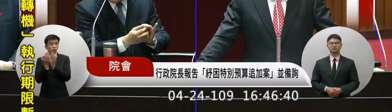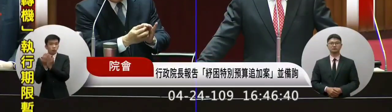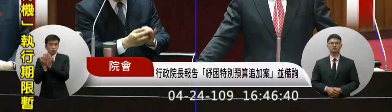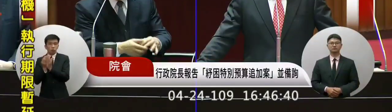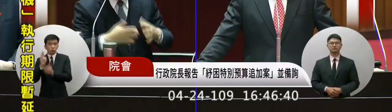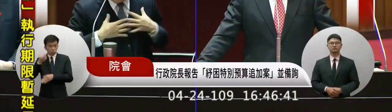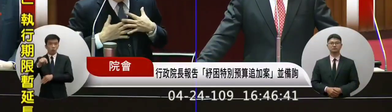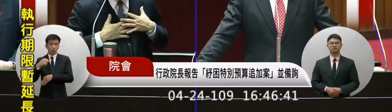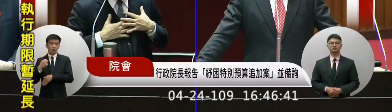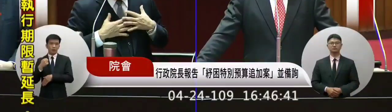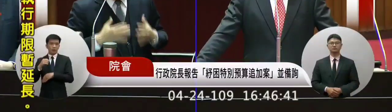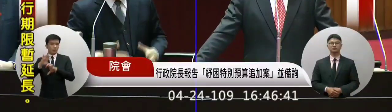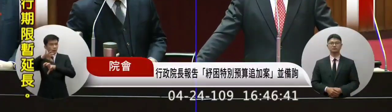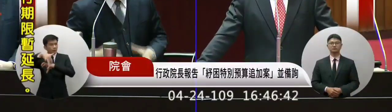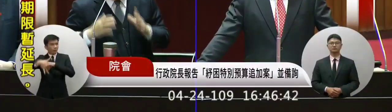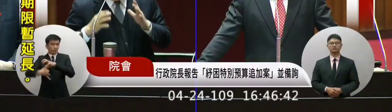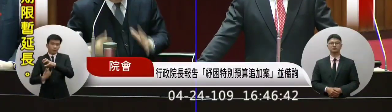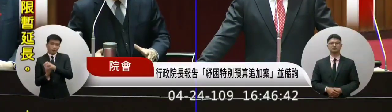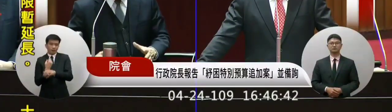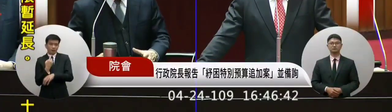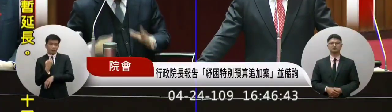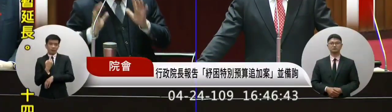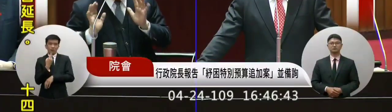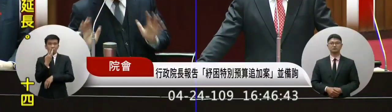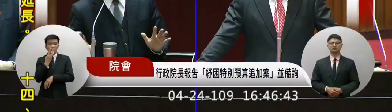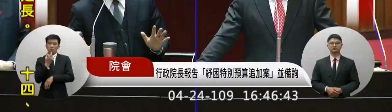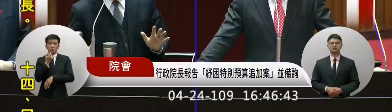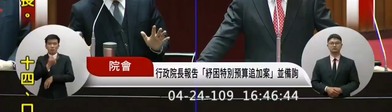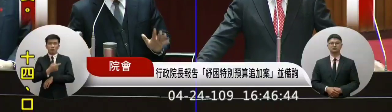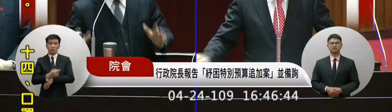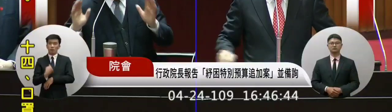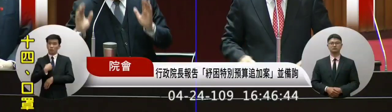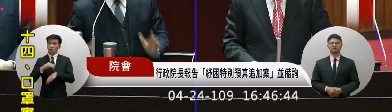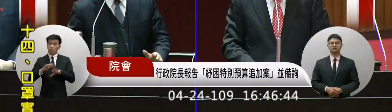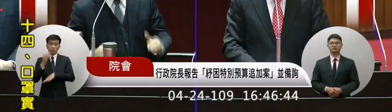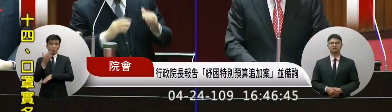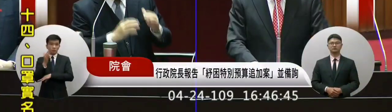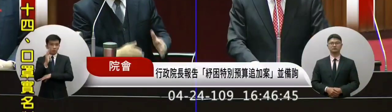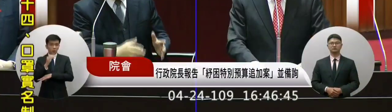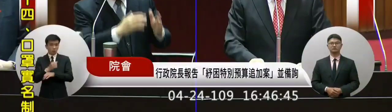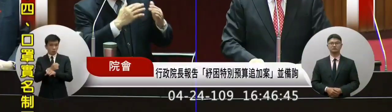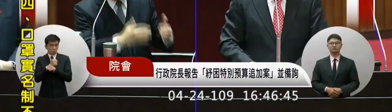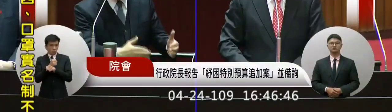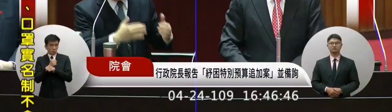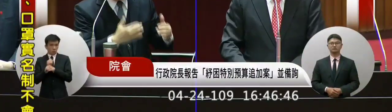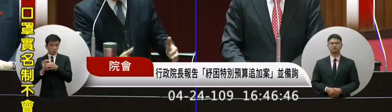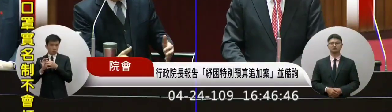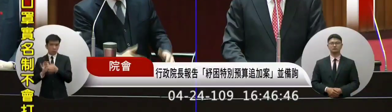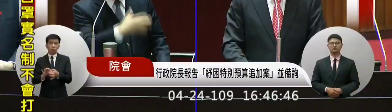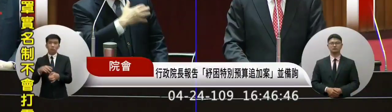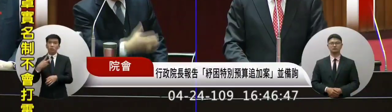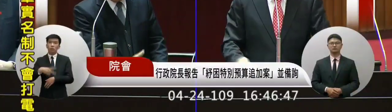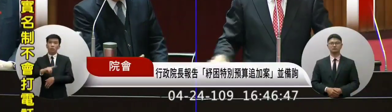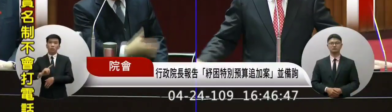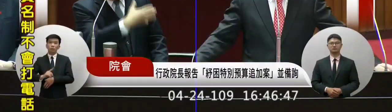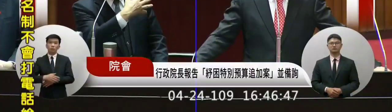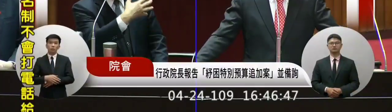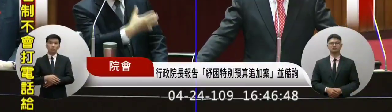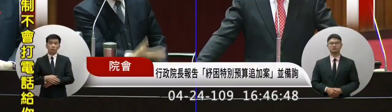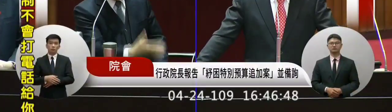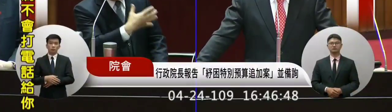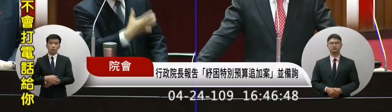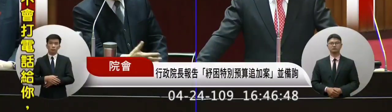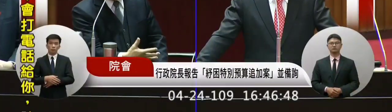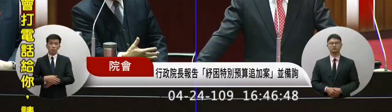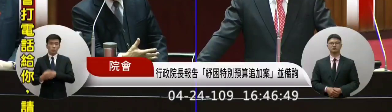课的国家，所以我们现在不只是不敢掉以轻心，我们甚至于已经在做储